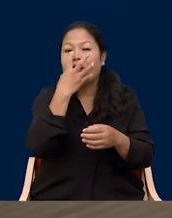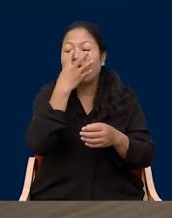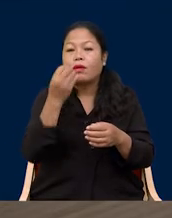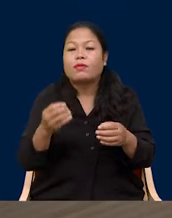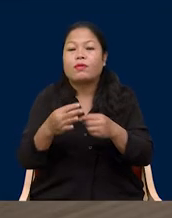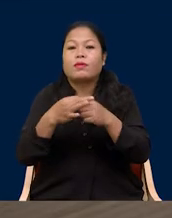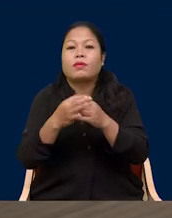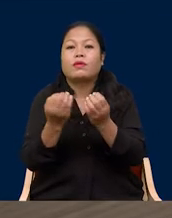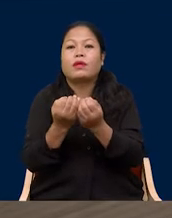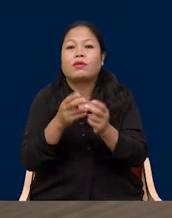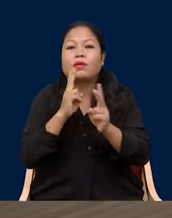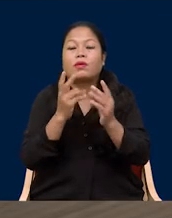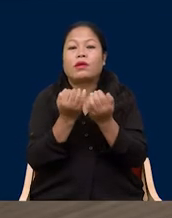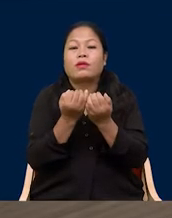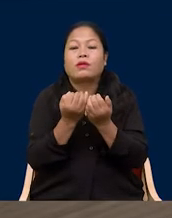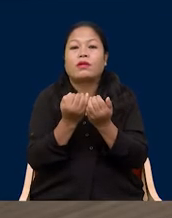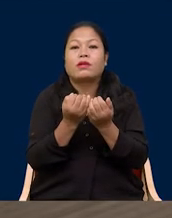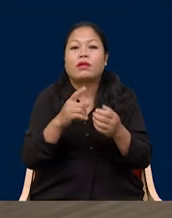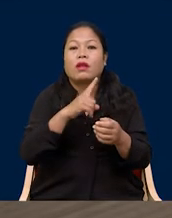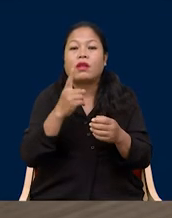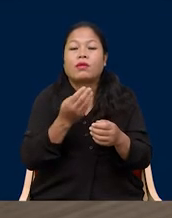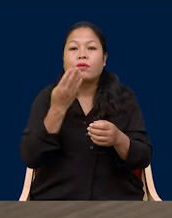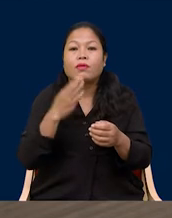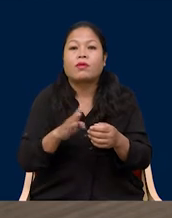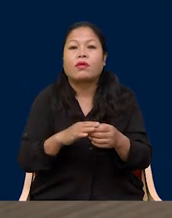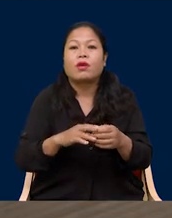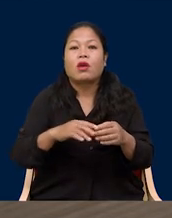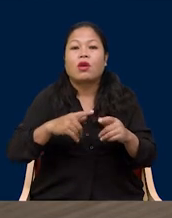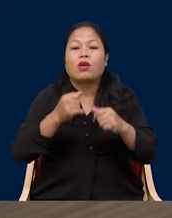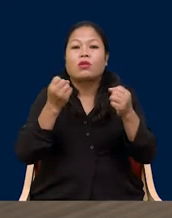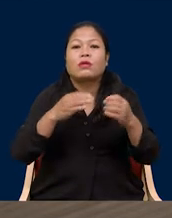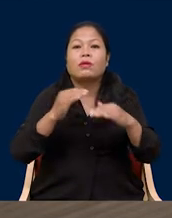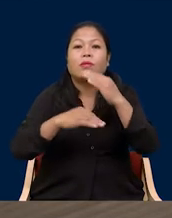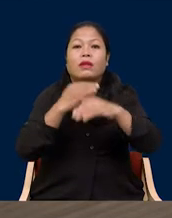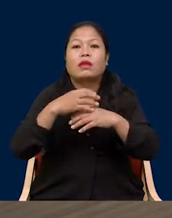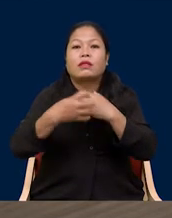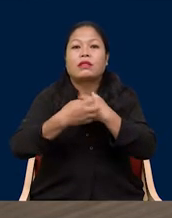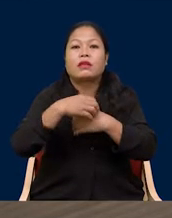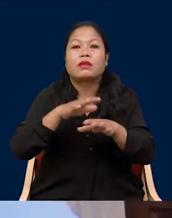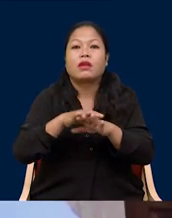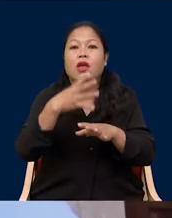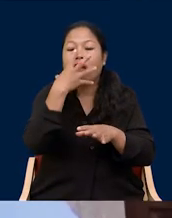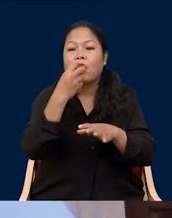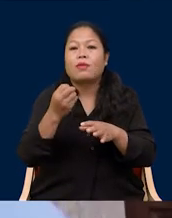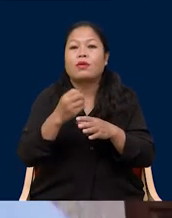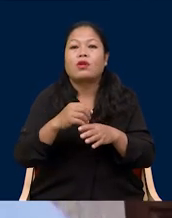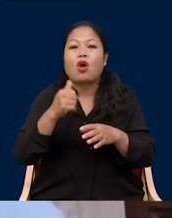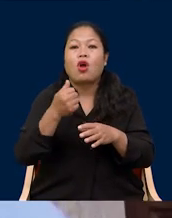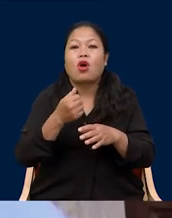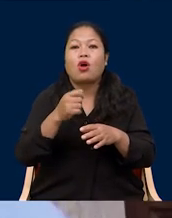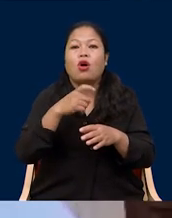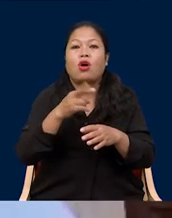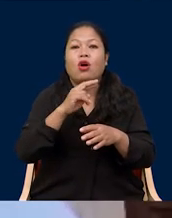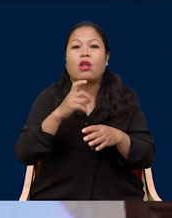फोहोर व्यवस्थापनको पनि हामी कुरा गर्न सक्छौँ होइन फोहोर व्यवस्थापन राम्रो हुनसक्छ र कतिपय विकसितहरू देशहरूमा पनि जुन फोहोर यो